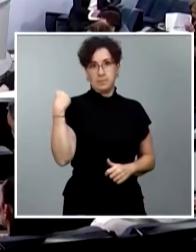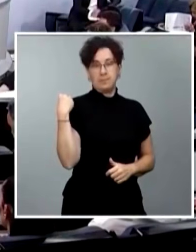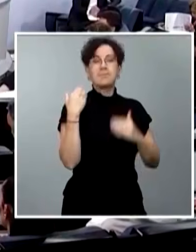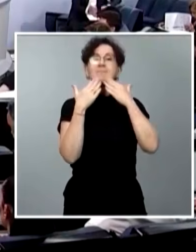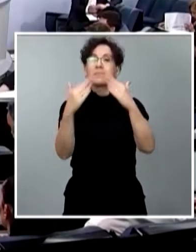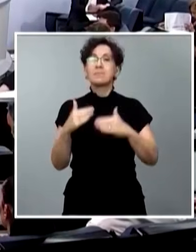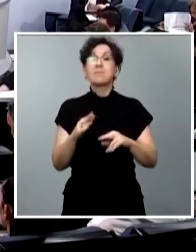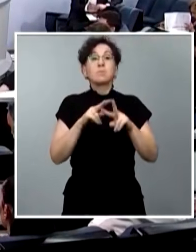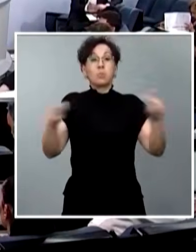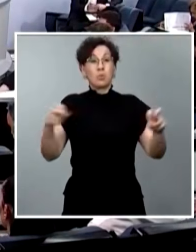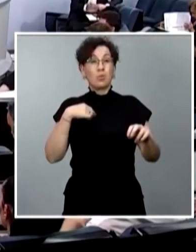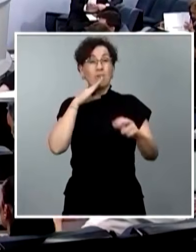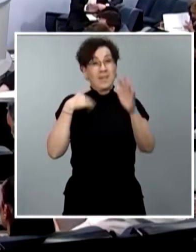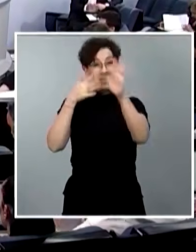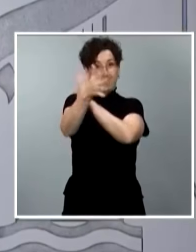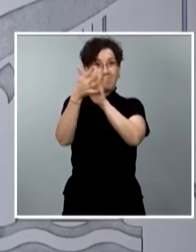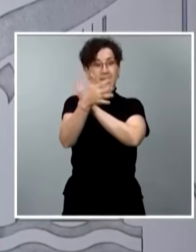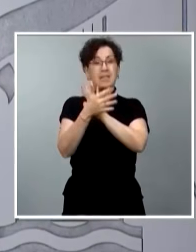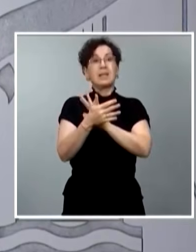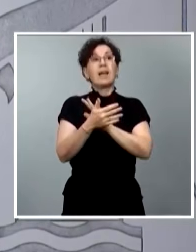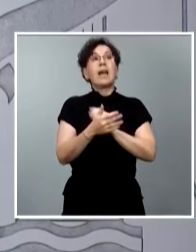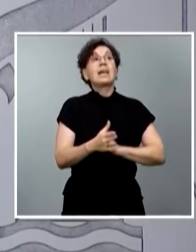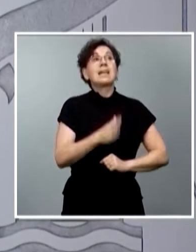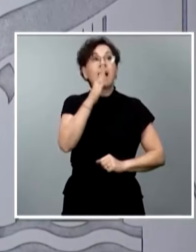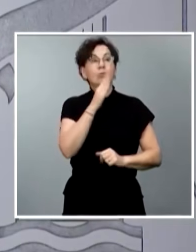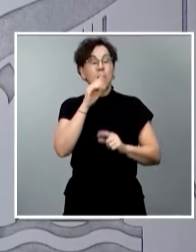প্রাথমিক ফলাফল উপস্থাপন করেছিলেন।